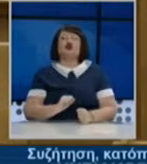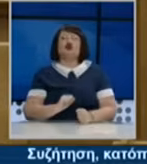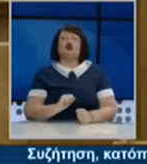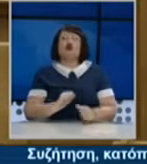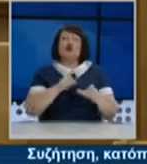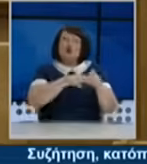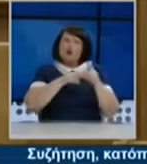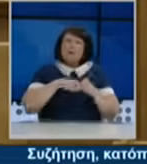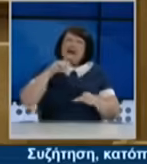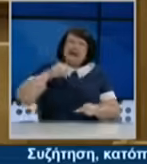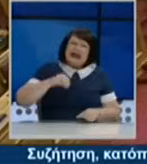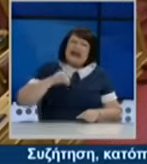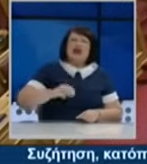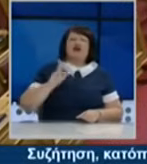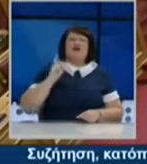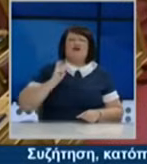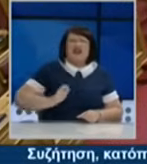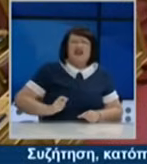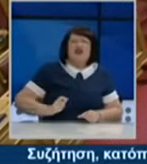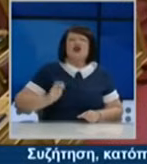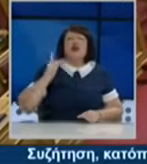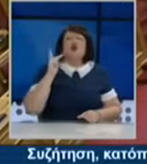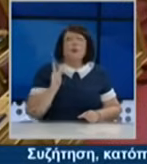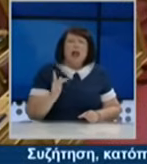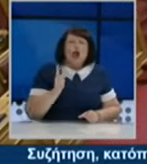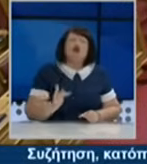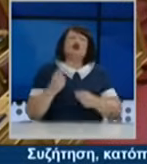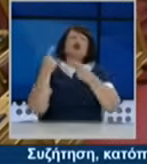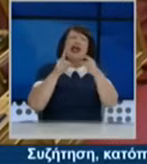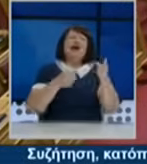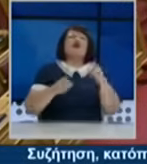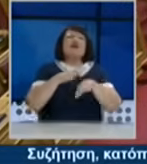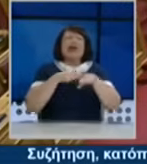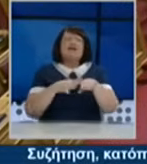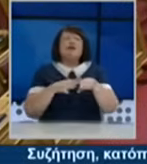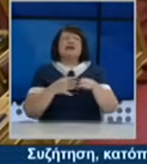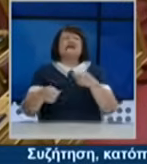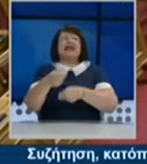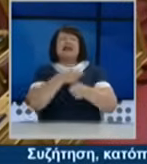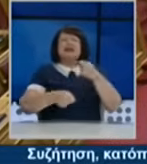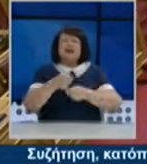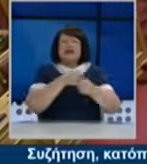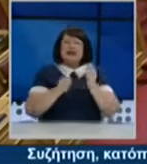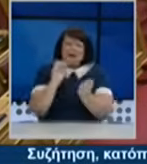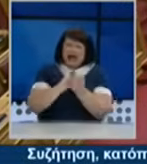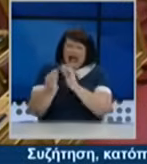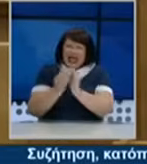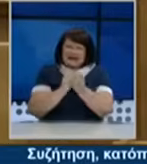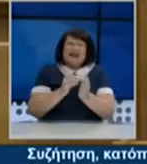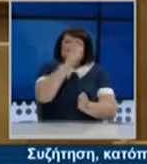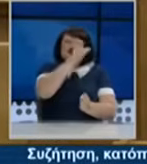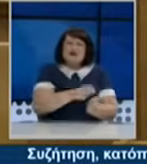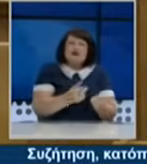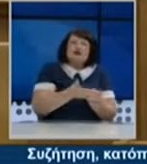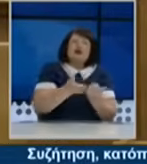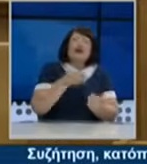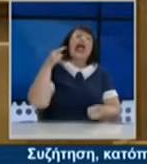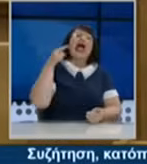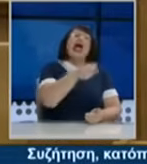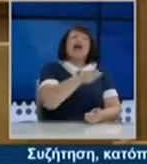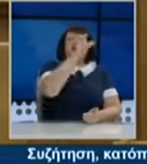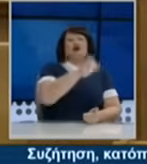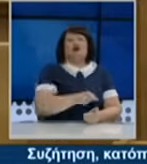ο Μυτιλινέος, ο Βαρτινογιάννης, ο Κοπελούσος και όλα αυτά τα περίεργα επιχειρηματικά τραστ που υπηρετεί ο ίδιος. Αυτός είναι ο